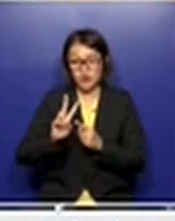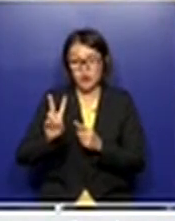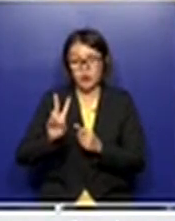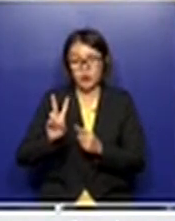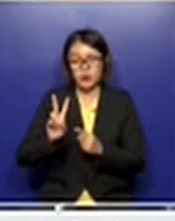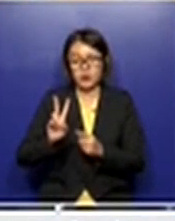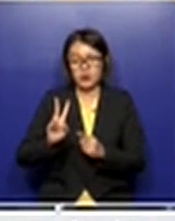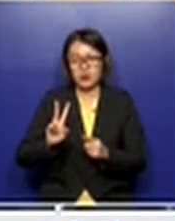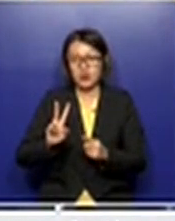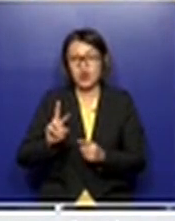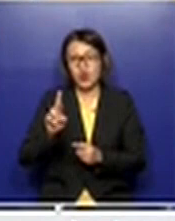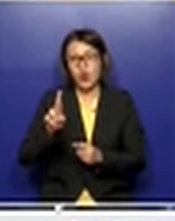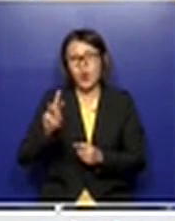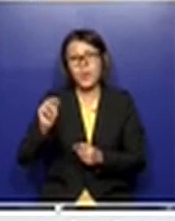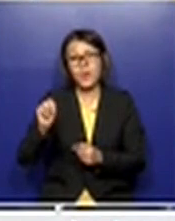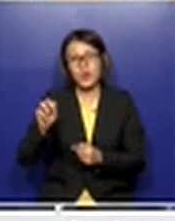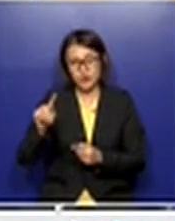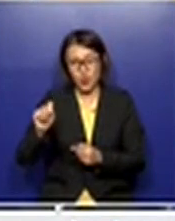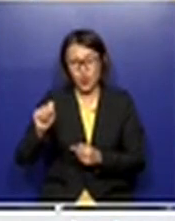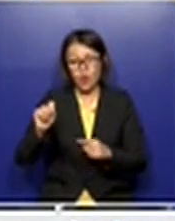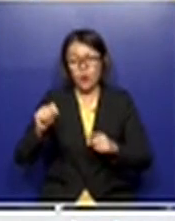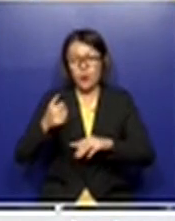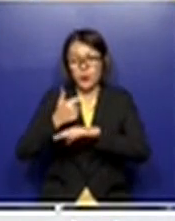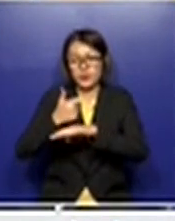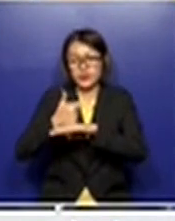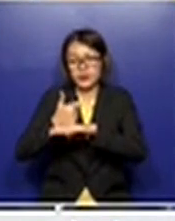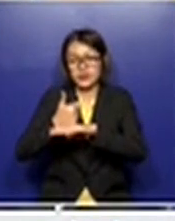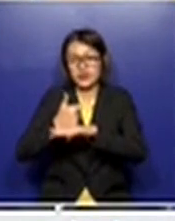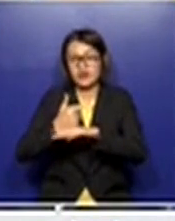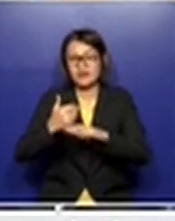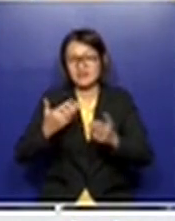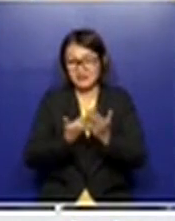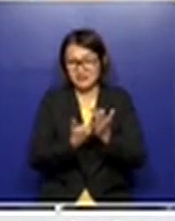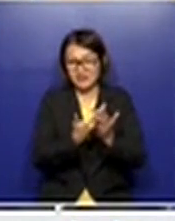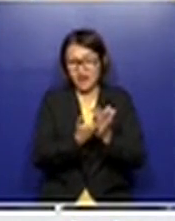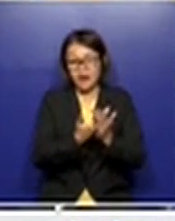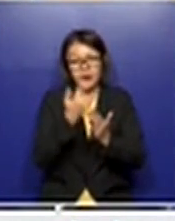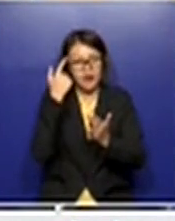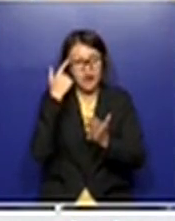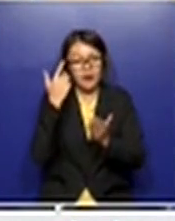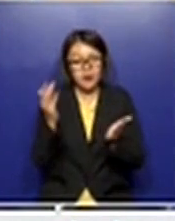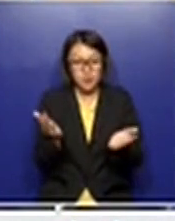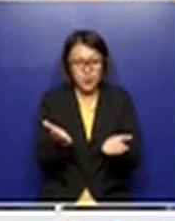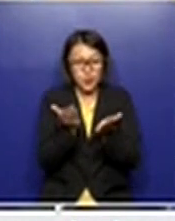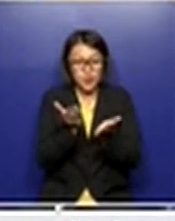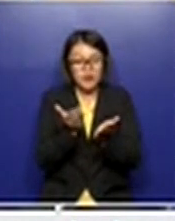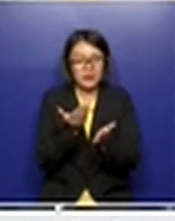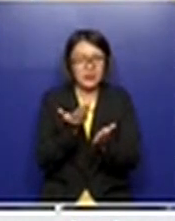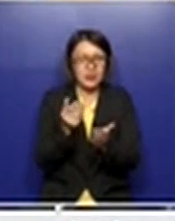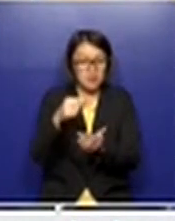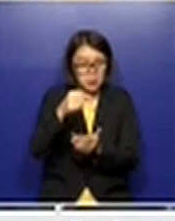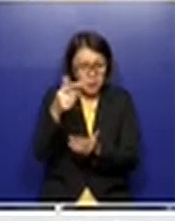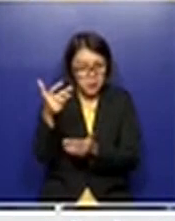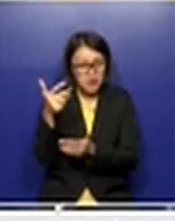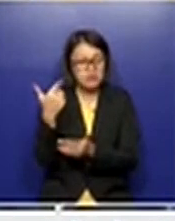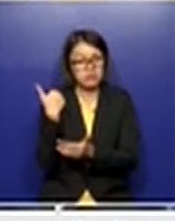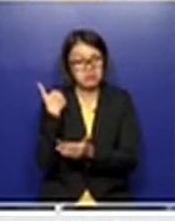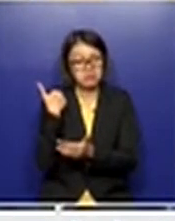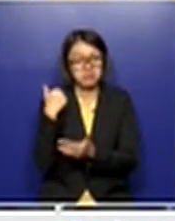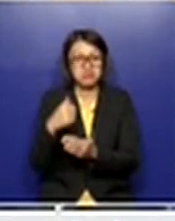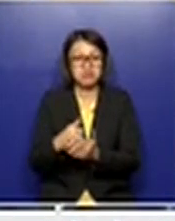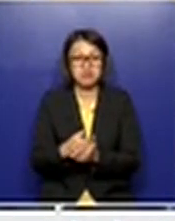คลังจะมีอำนาจในการพิจารณาทบทวนเงินสนับสนุนไทย PBS ถ้